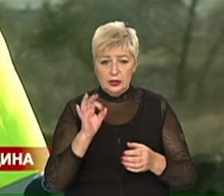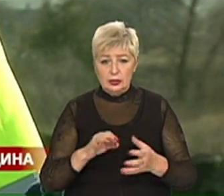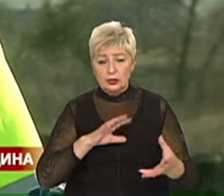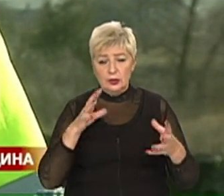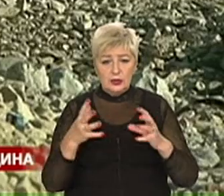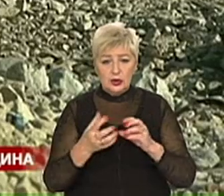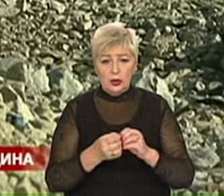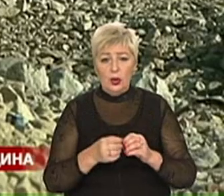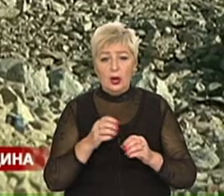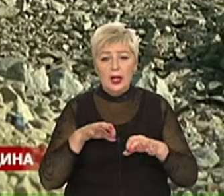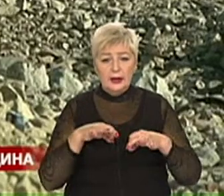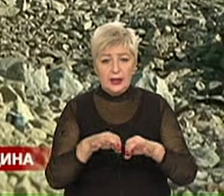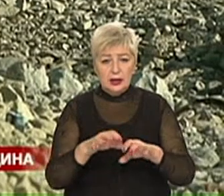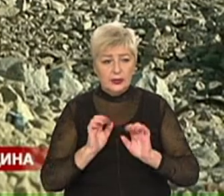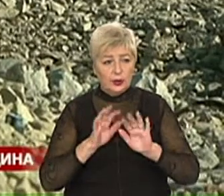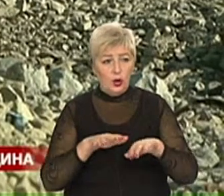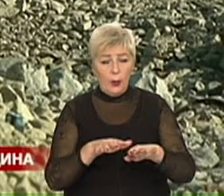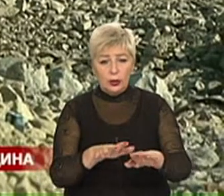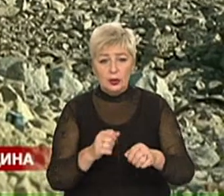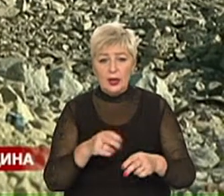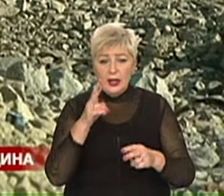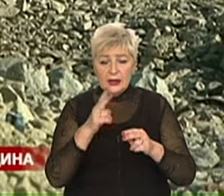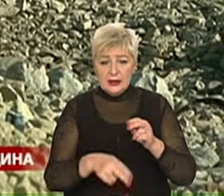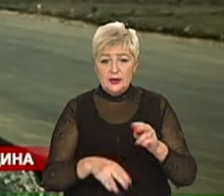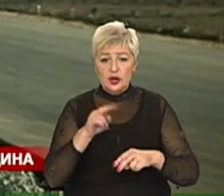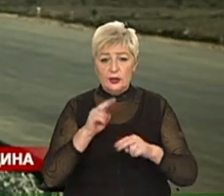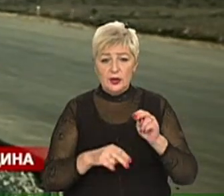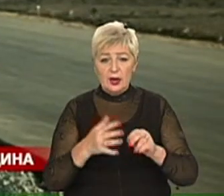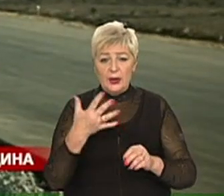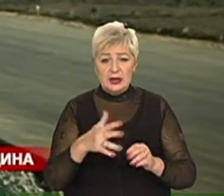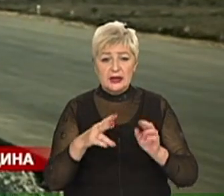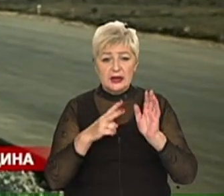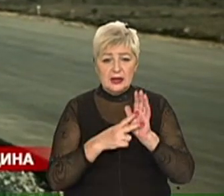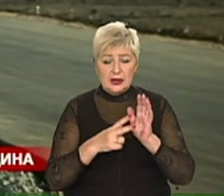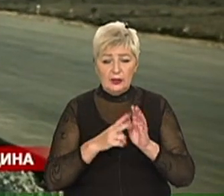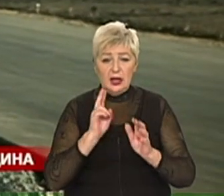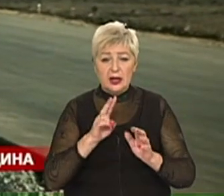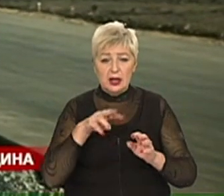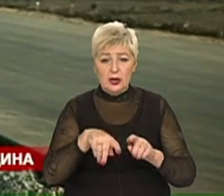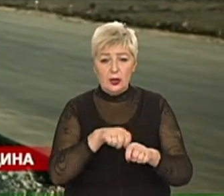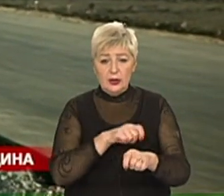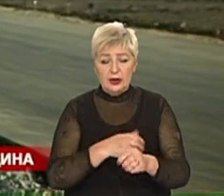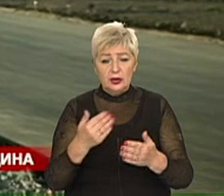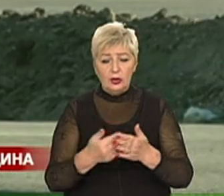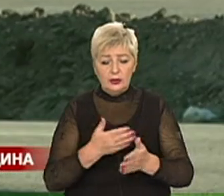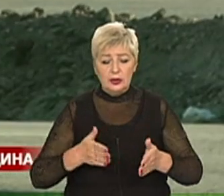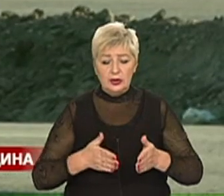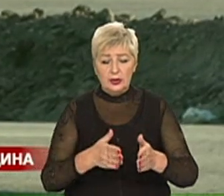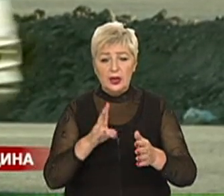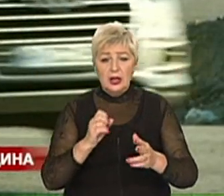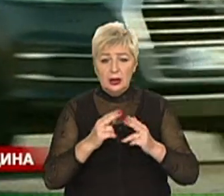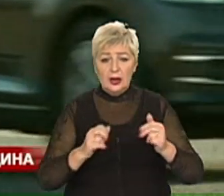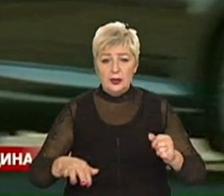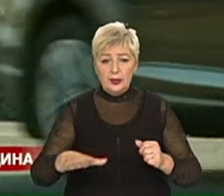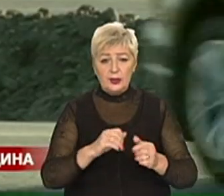всього транспортного потоку. Завершити будівництво 57 кілометрів нової траси на